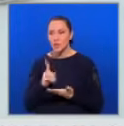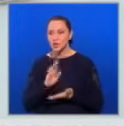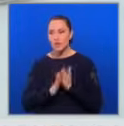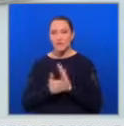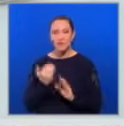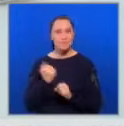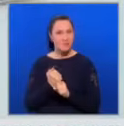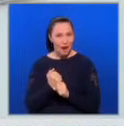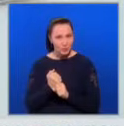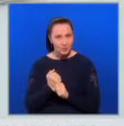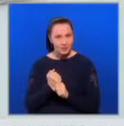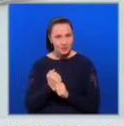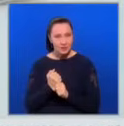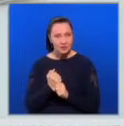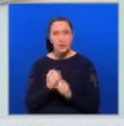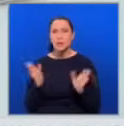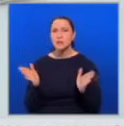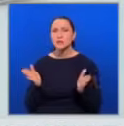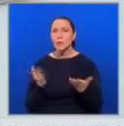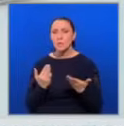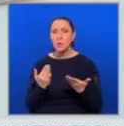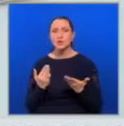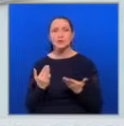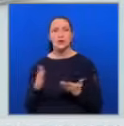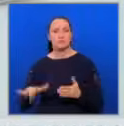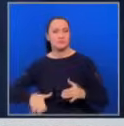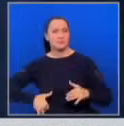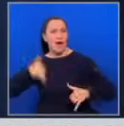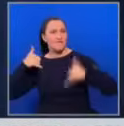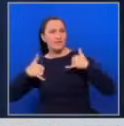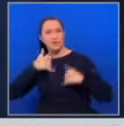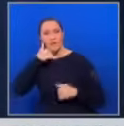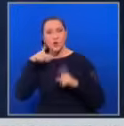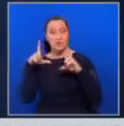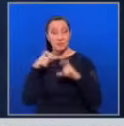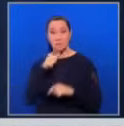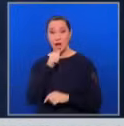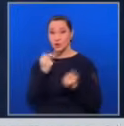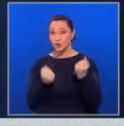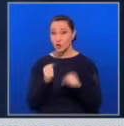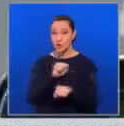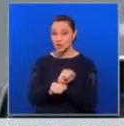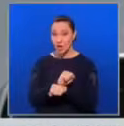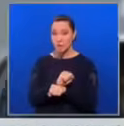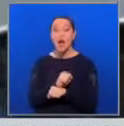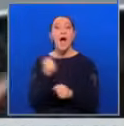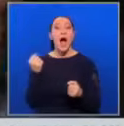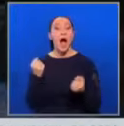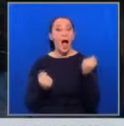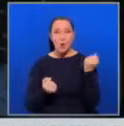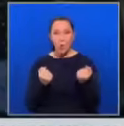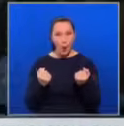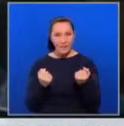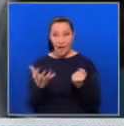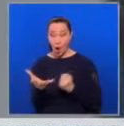вършим работата започна да вади телефони да ни снима пияният шофьор е задържан а управляваният от него